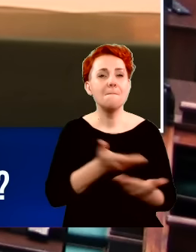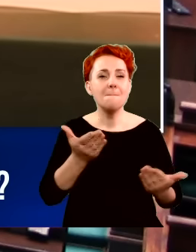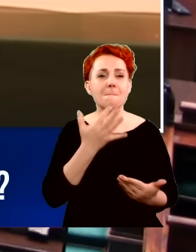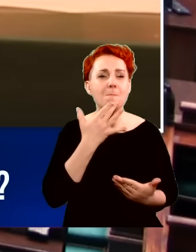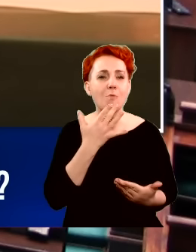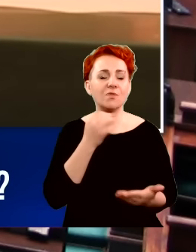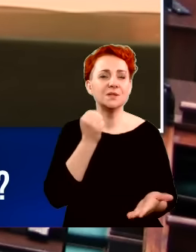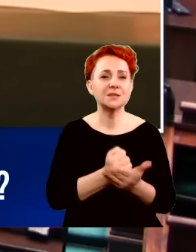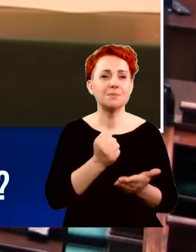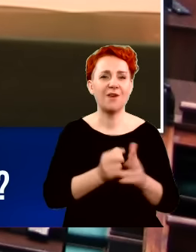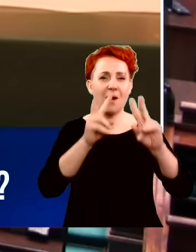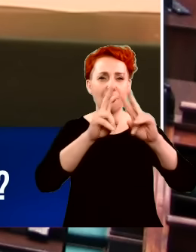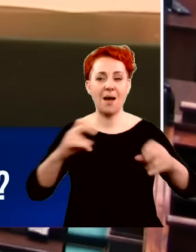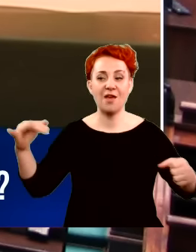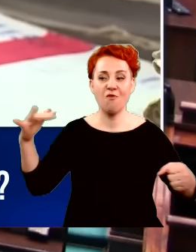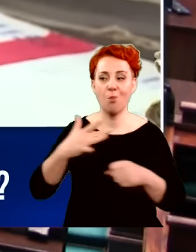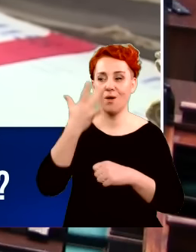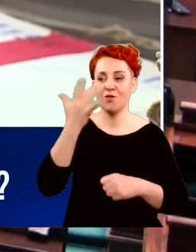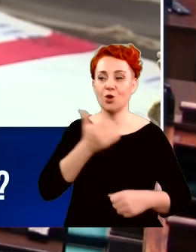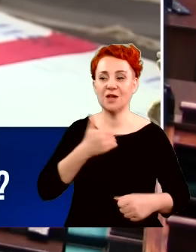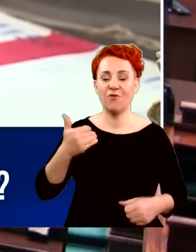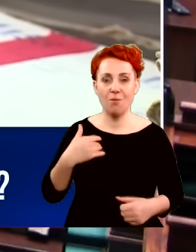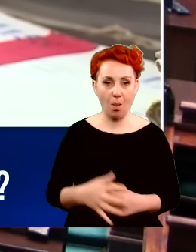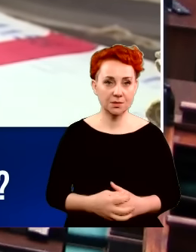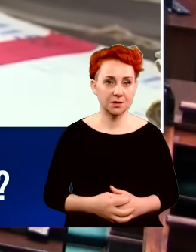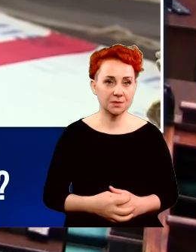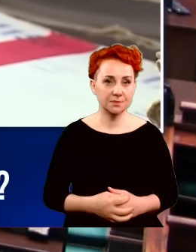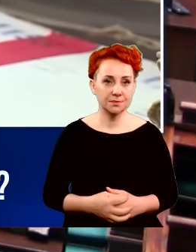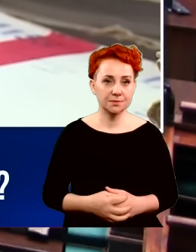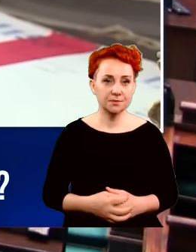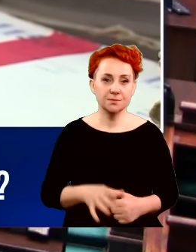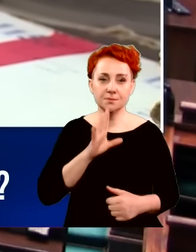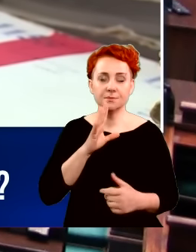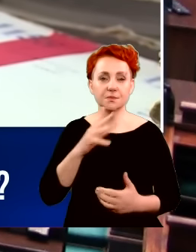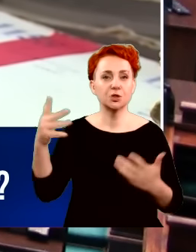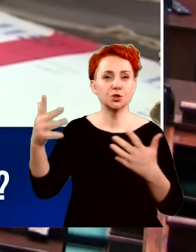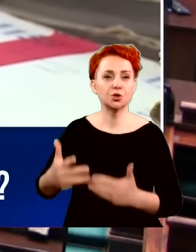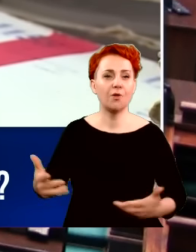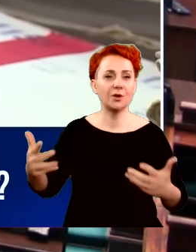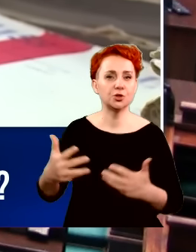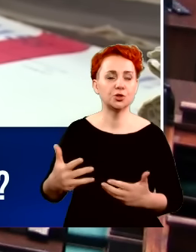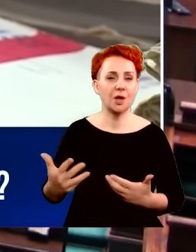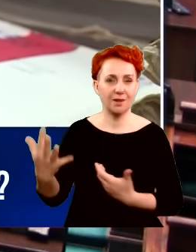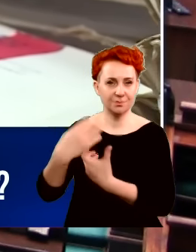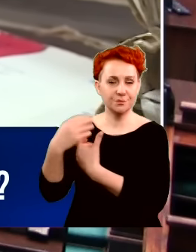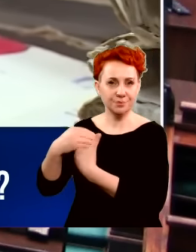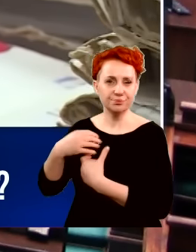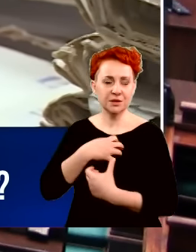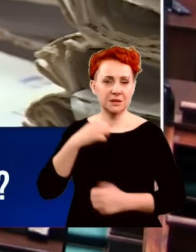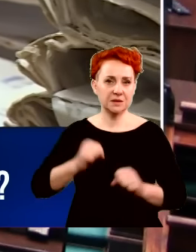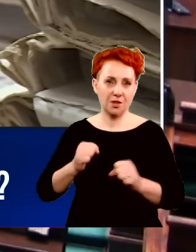badania wpływów rosyjskich w Polsce i jako żywo to chyba stowarzyszenia stowarzyszenia sędziów nie powinno